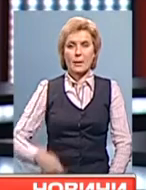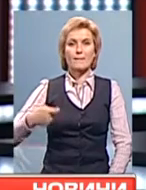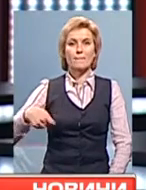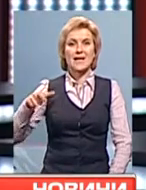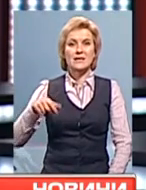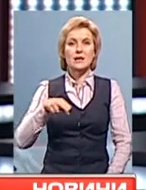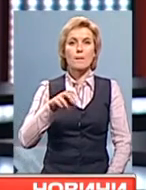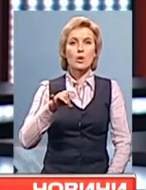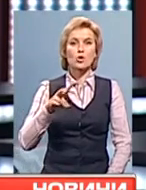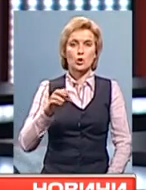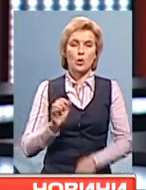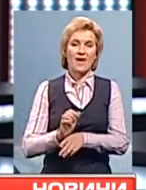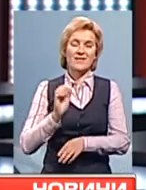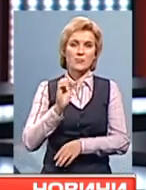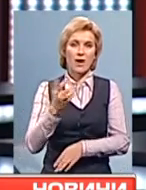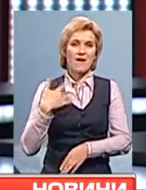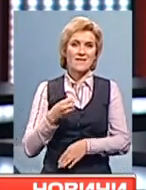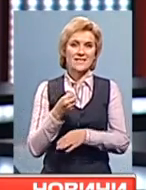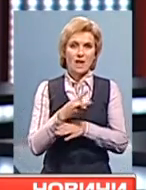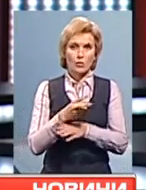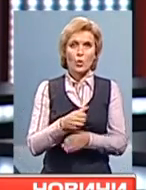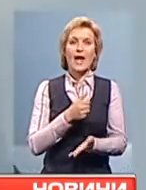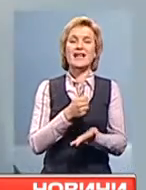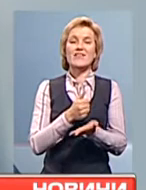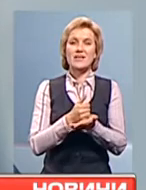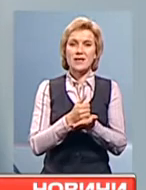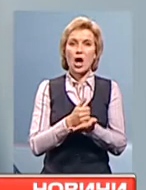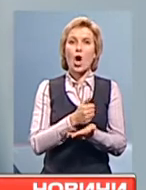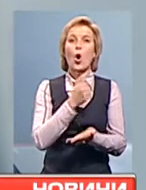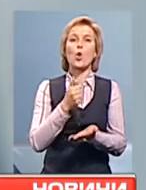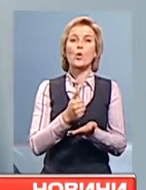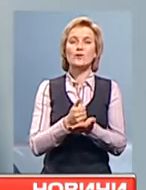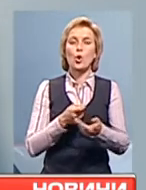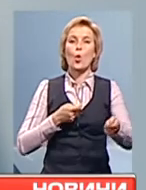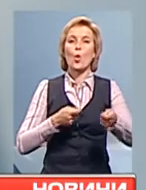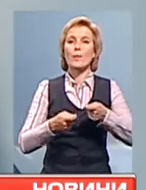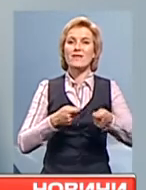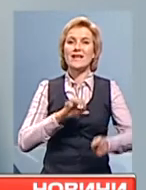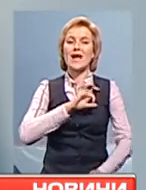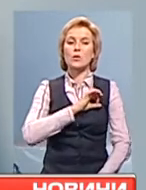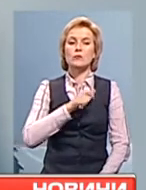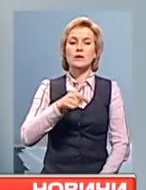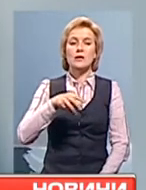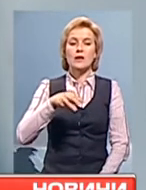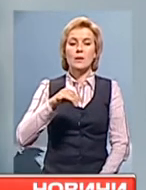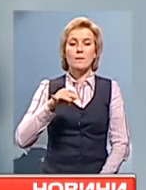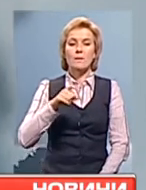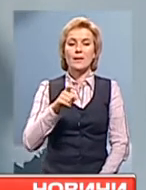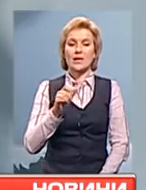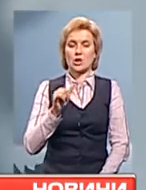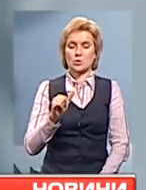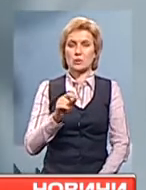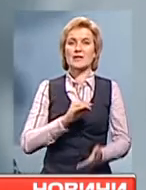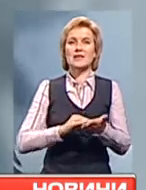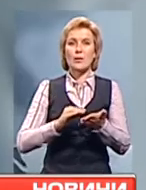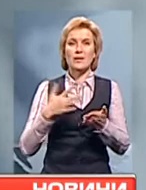Президент Петро Порошенко відправив у відставку керівника головного управління розвідки Міноборони Сергія Гмизу. У тексті указу зазначено